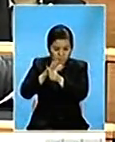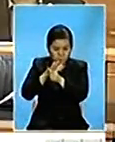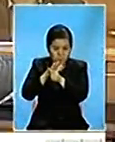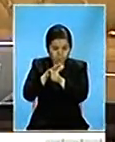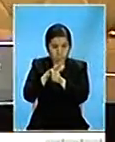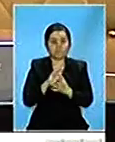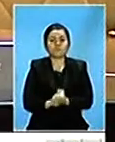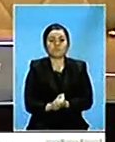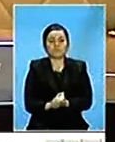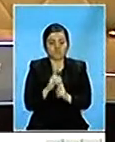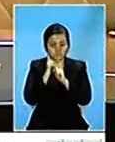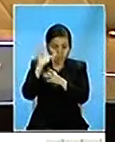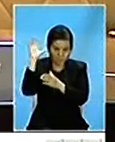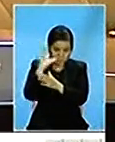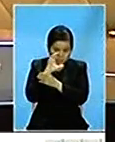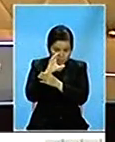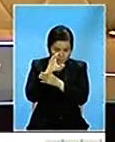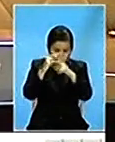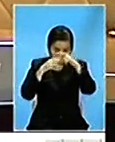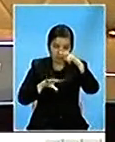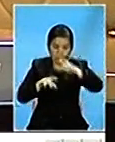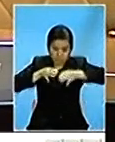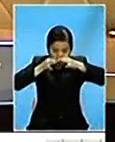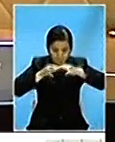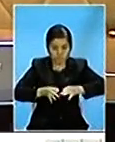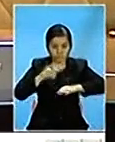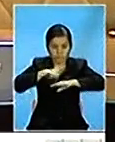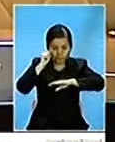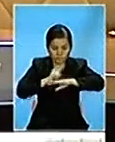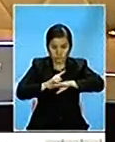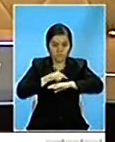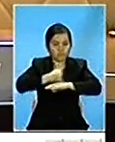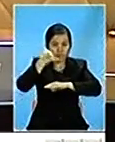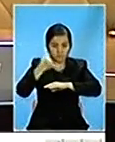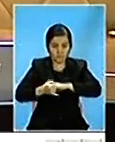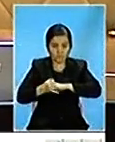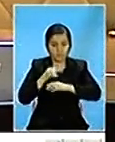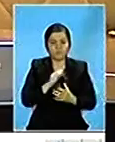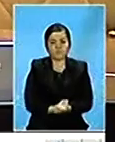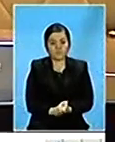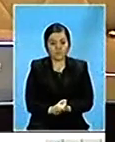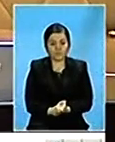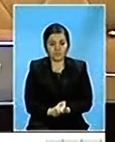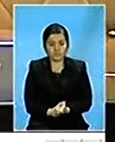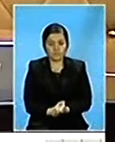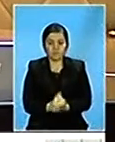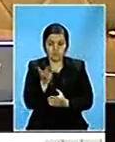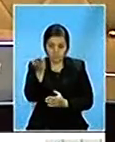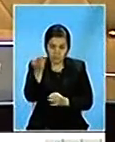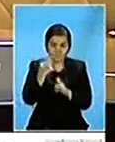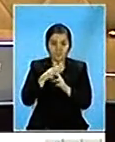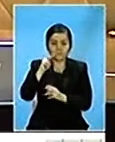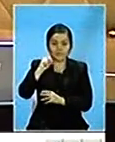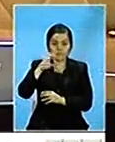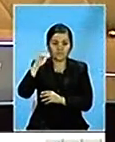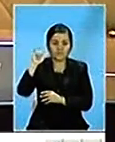ผมใช้ตามข้อบังคับข้อ8ผมวินิจฉัยถือว่าจบเชิญท่านนิยมวรปัญญาครับถามกระ